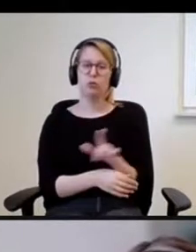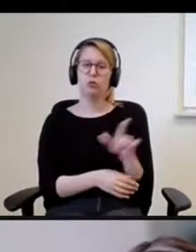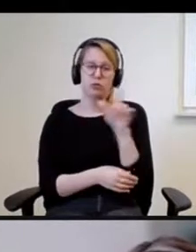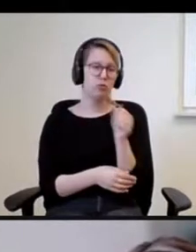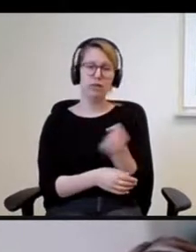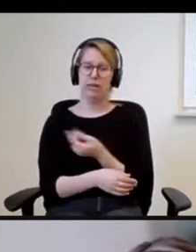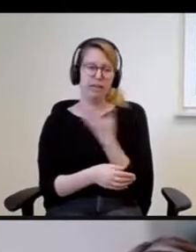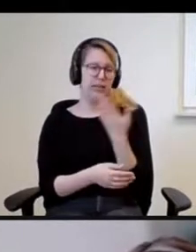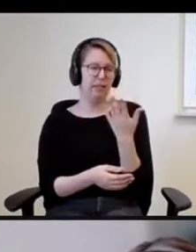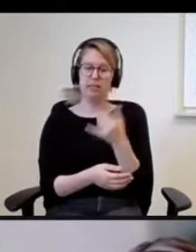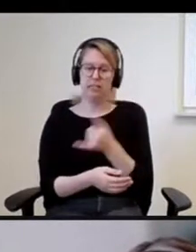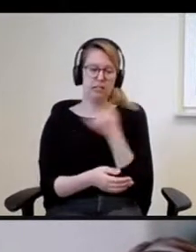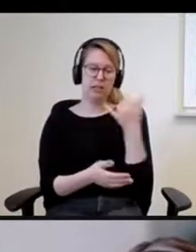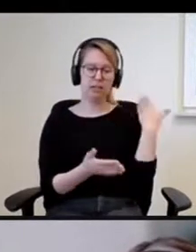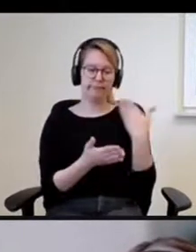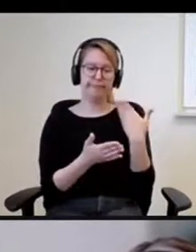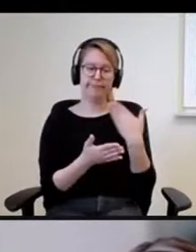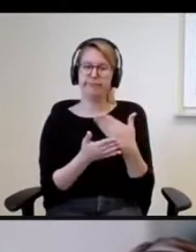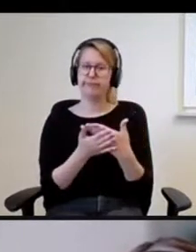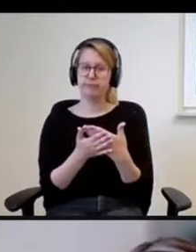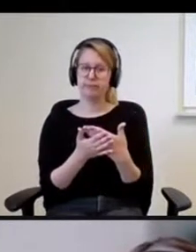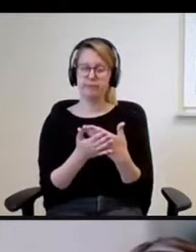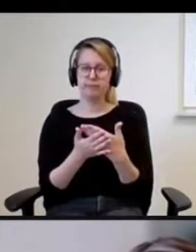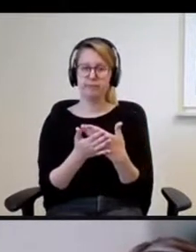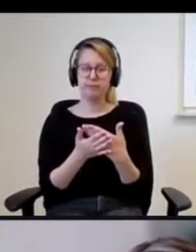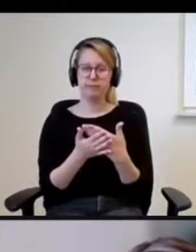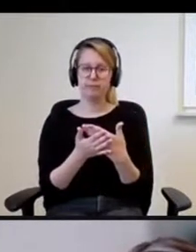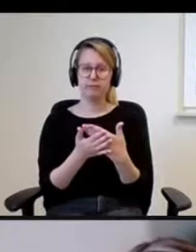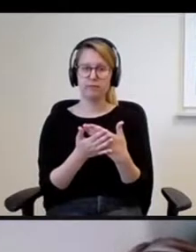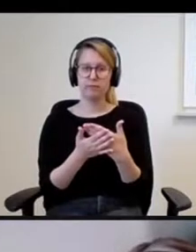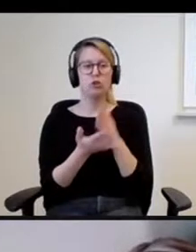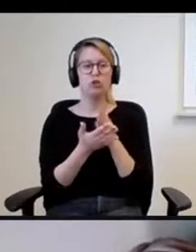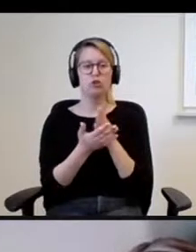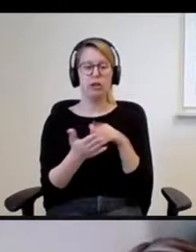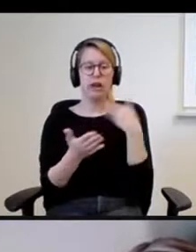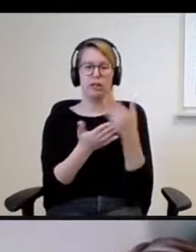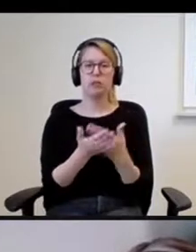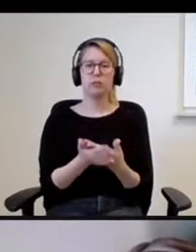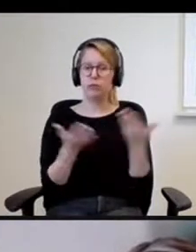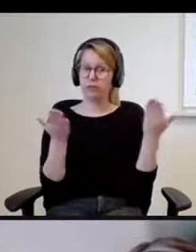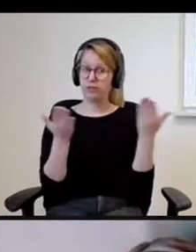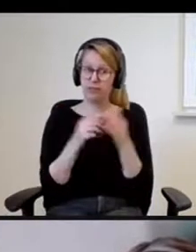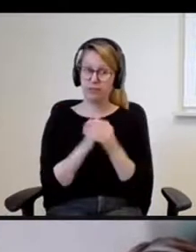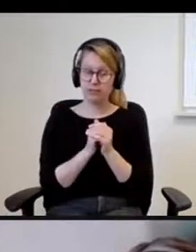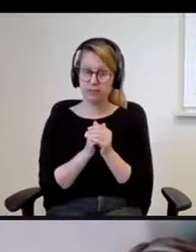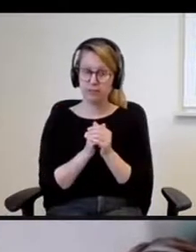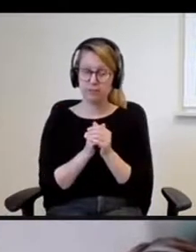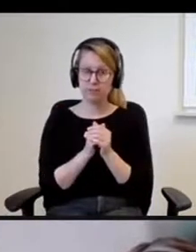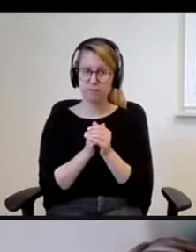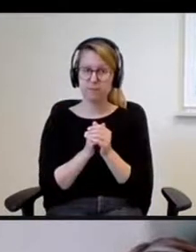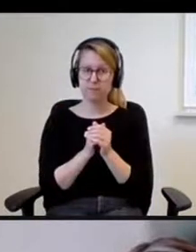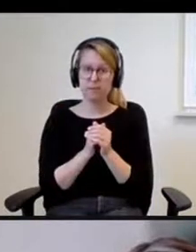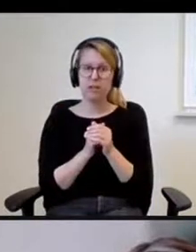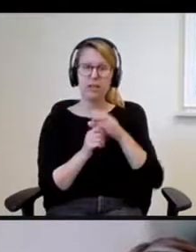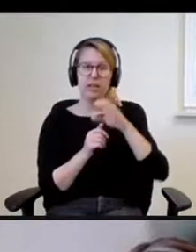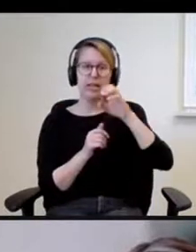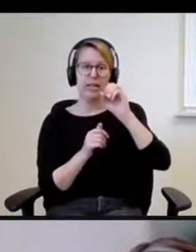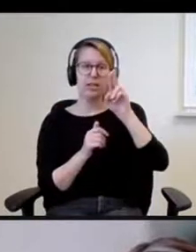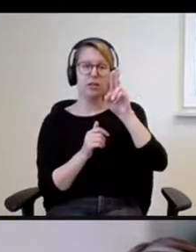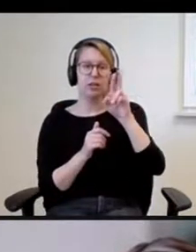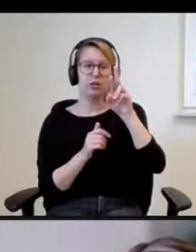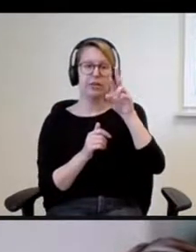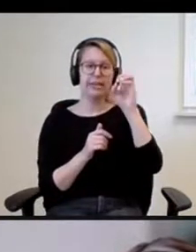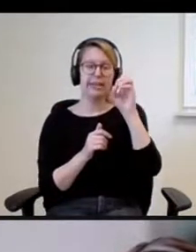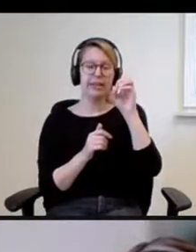Jahren praktizieren oder anbieten, denn das ist das Level Eure Welt. Ein Level,